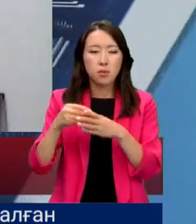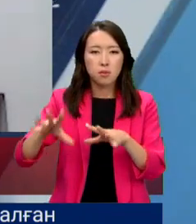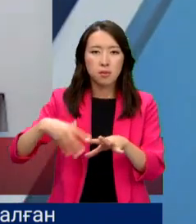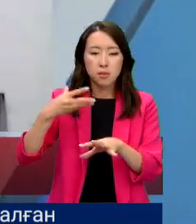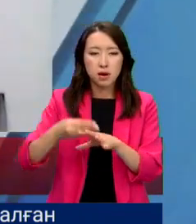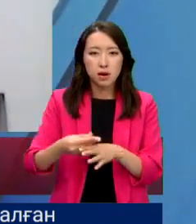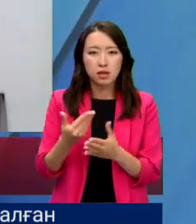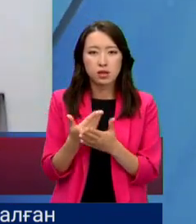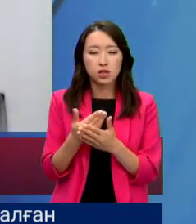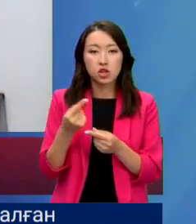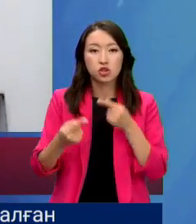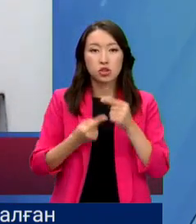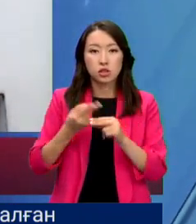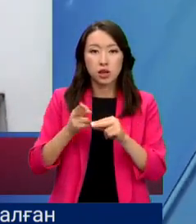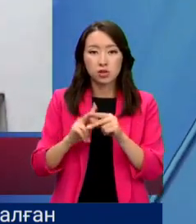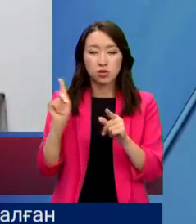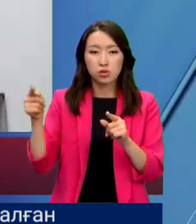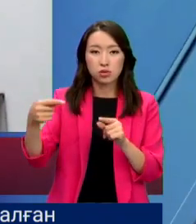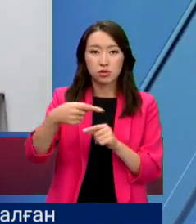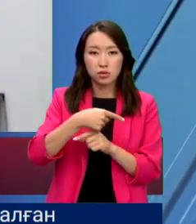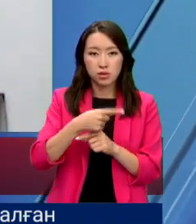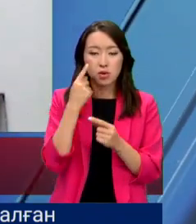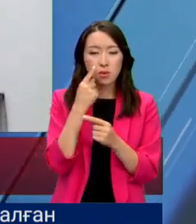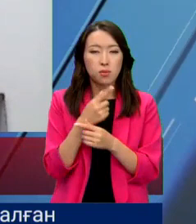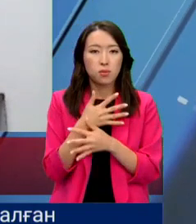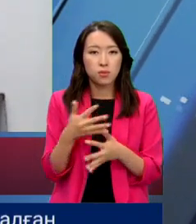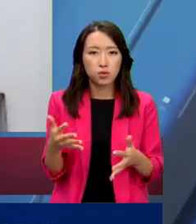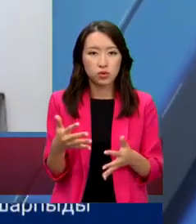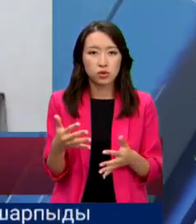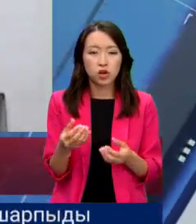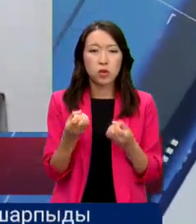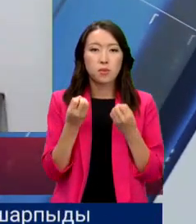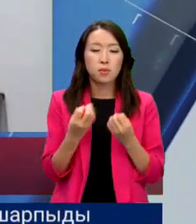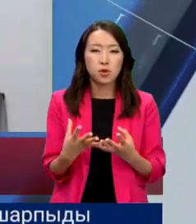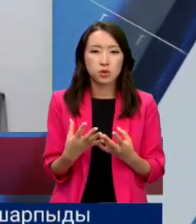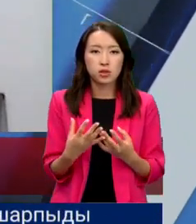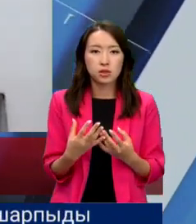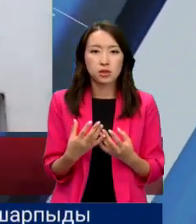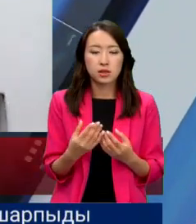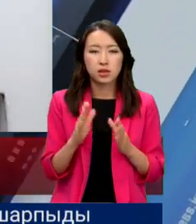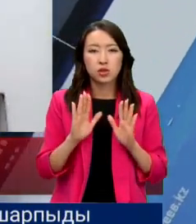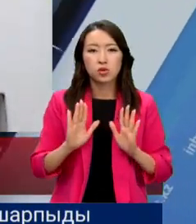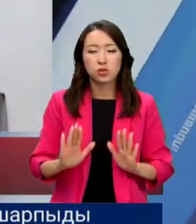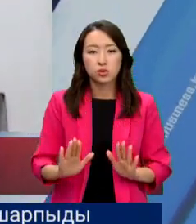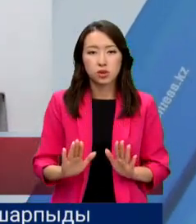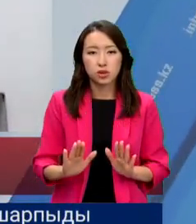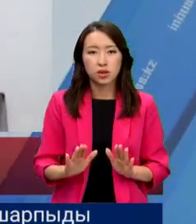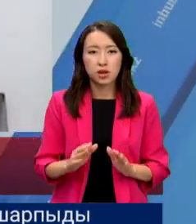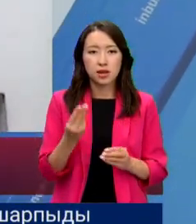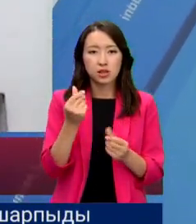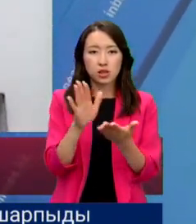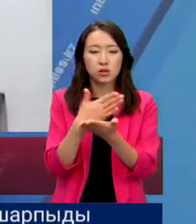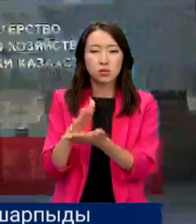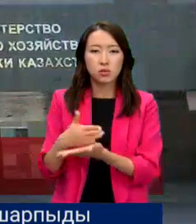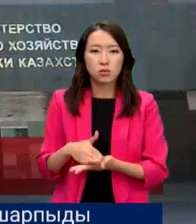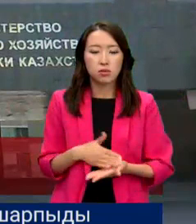еще чего-нибудь, через которые, по большому счету, просто распределяется только бюджетный поток,